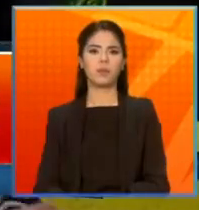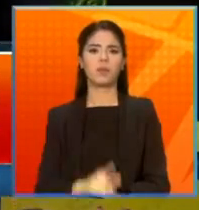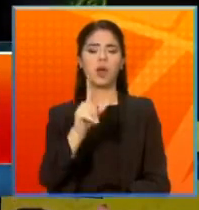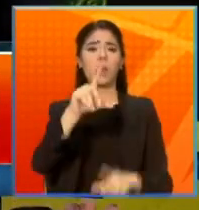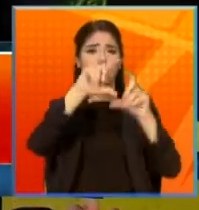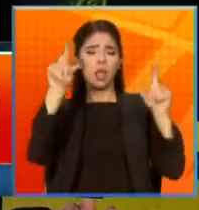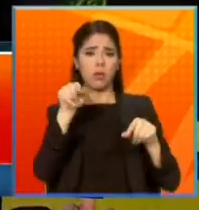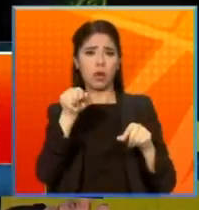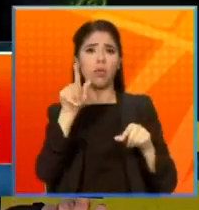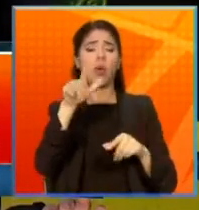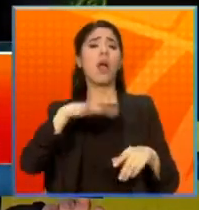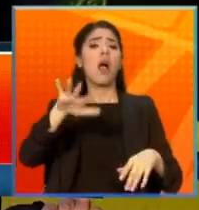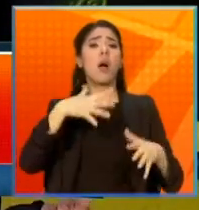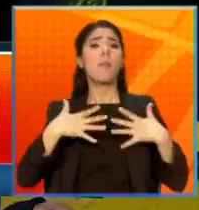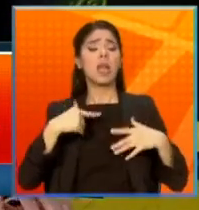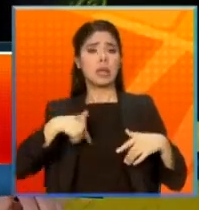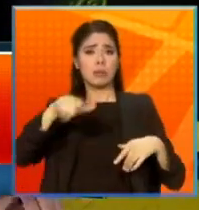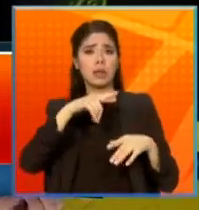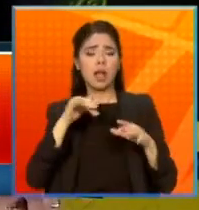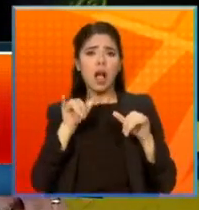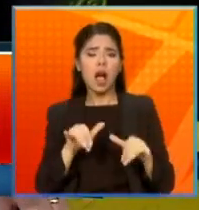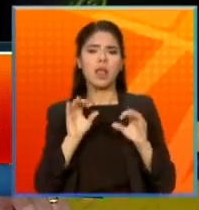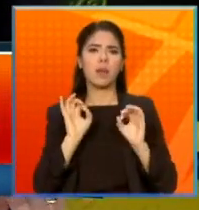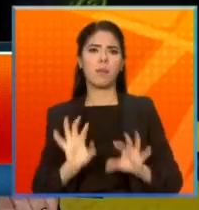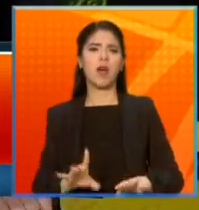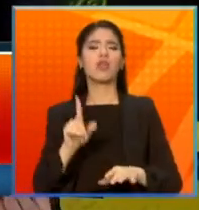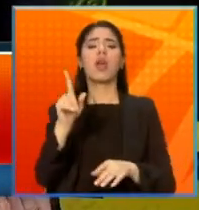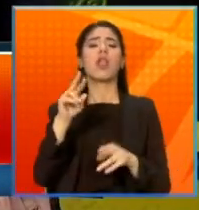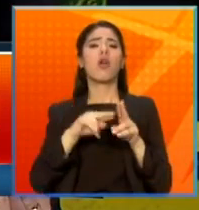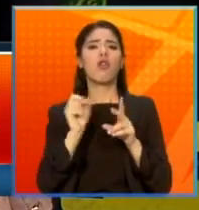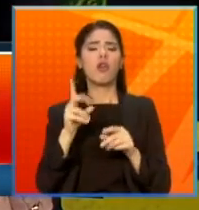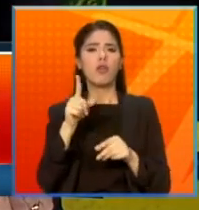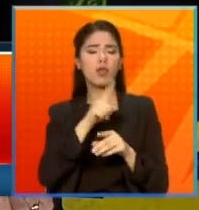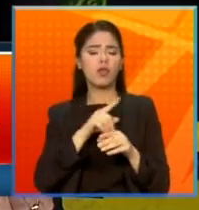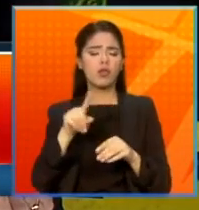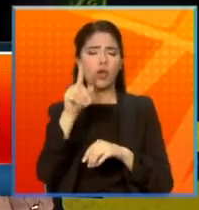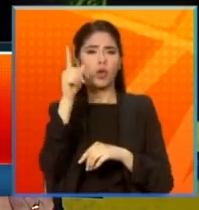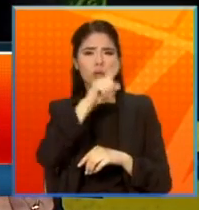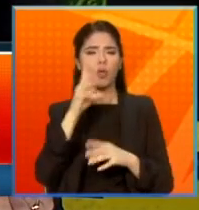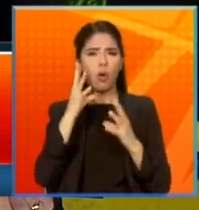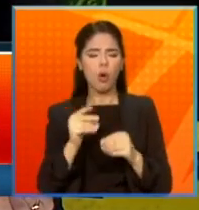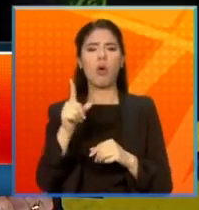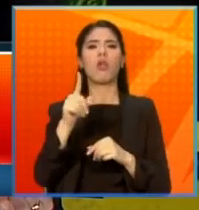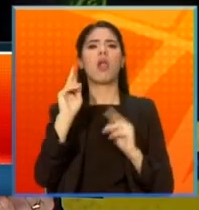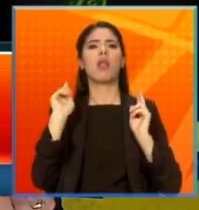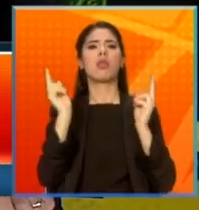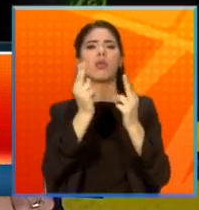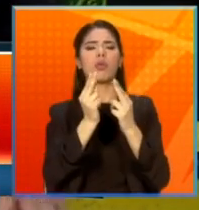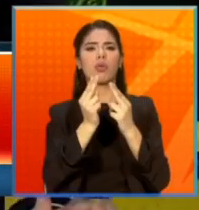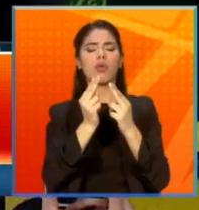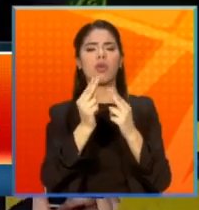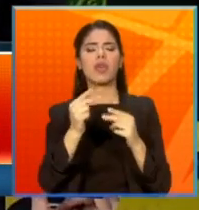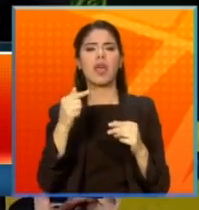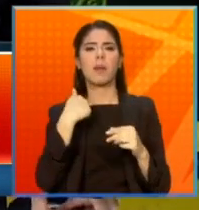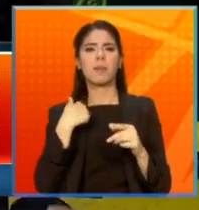Tablo bu. Haliyle panik bizi de sardı. Koronavirüsü nedeniyle alınan tedbirler dünyada olduğu gibi bizde de aslında